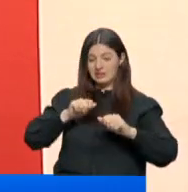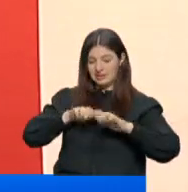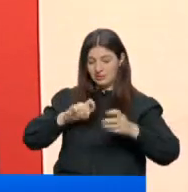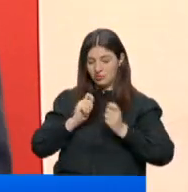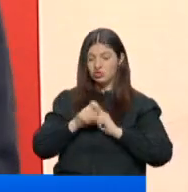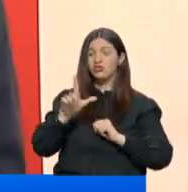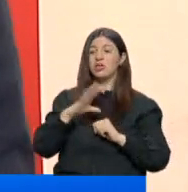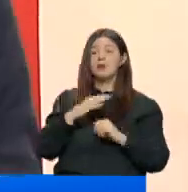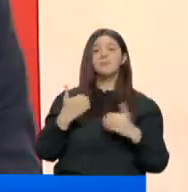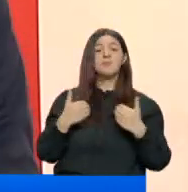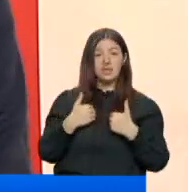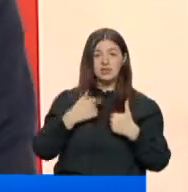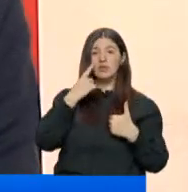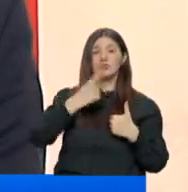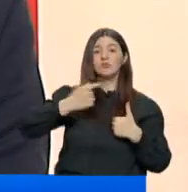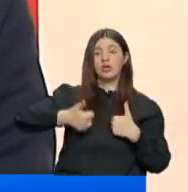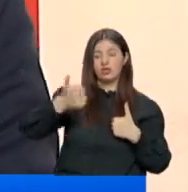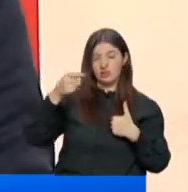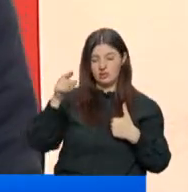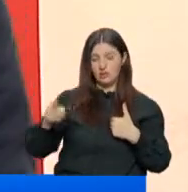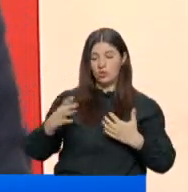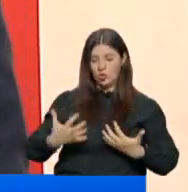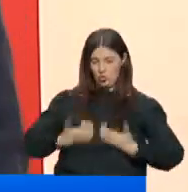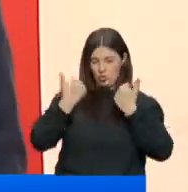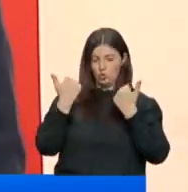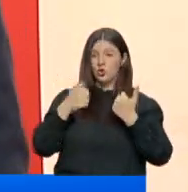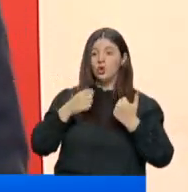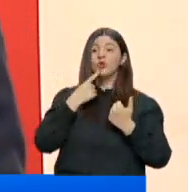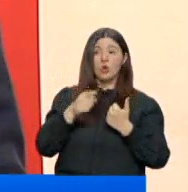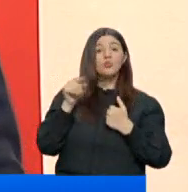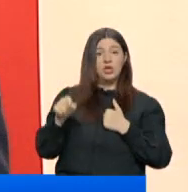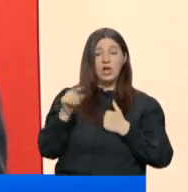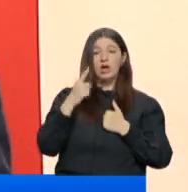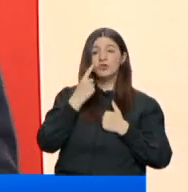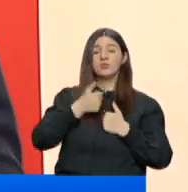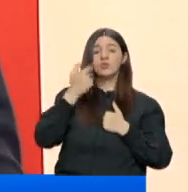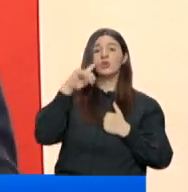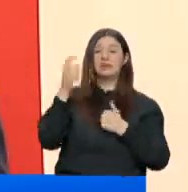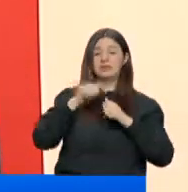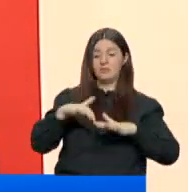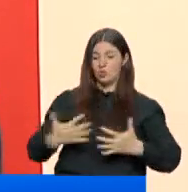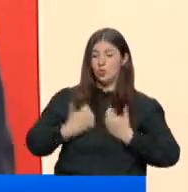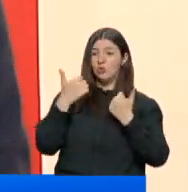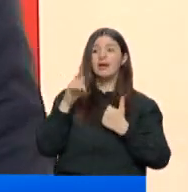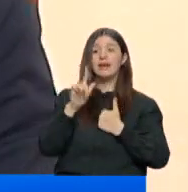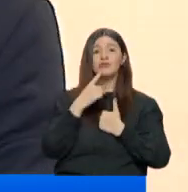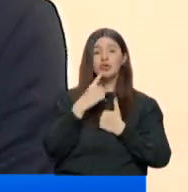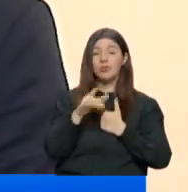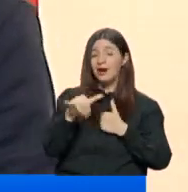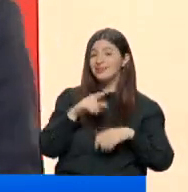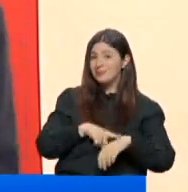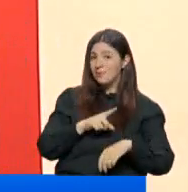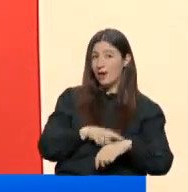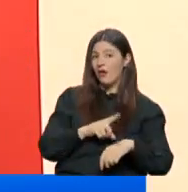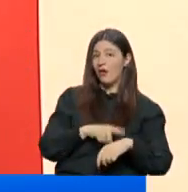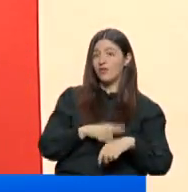ihtiyaç var. Biz Cumhurbaşkanlığından kurtuluş diyoruz buna. Cumhurbaşkanlığı hükümet sisteminden kurtulmak gerekir. Ama aynı